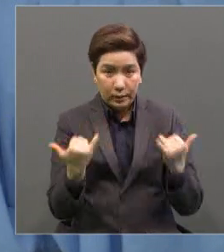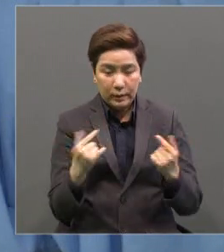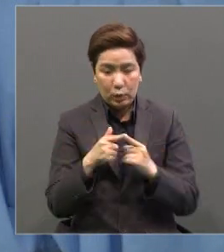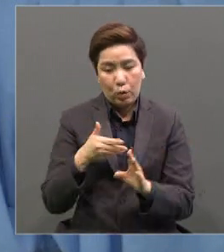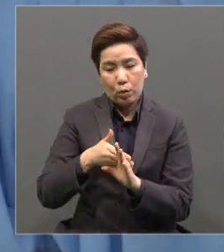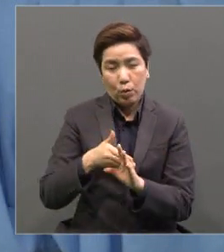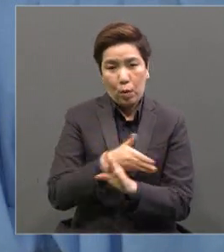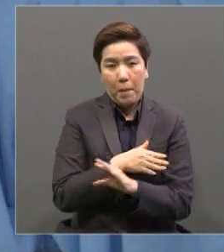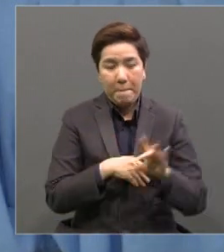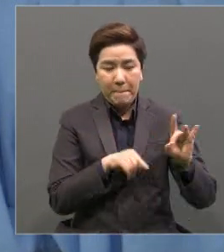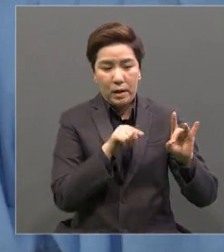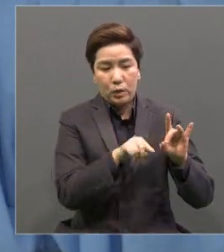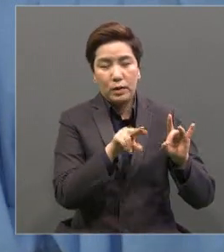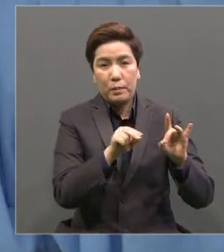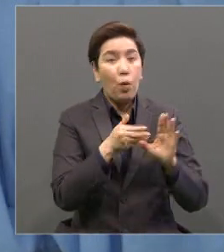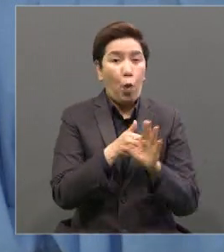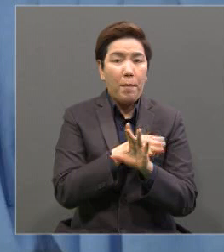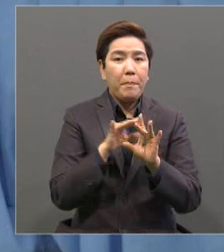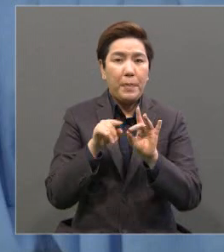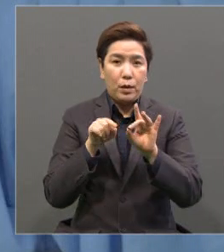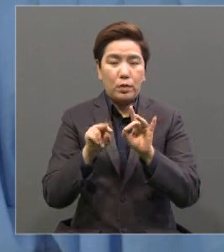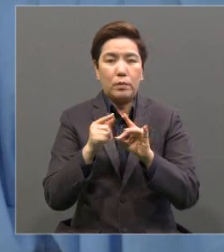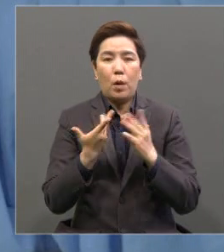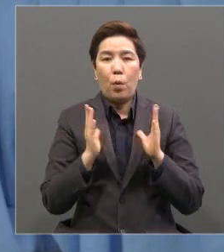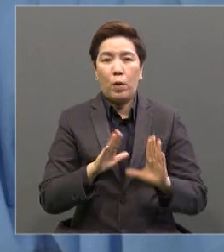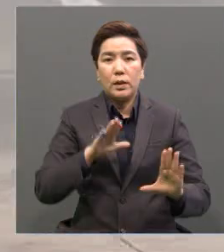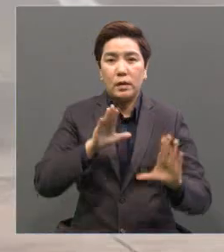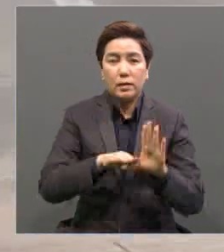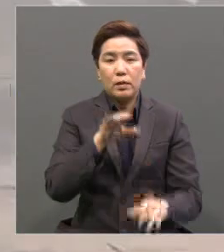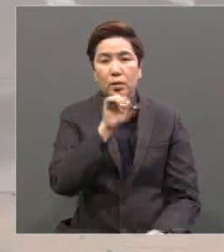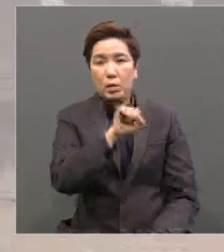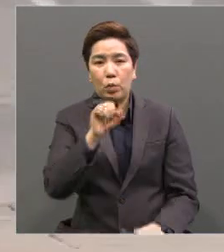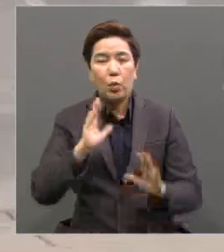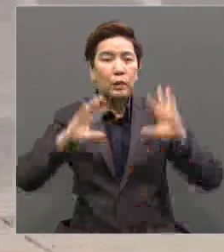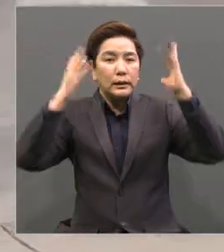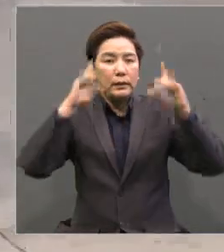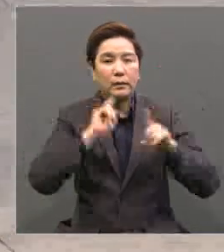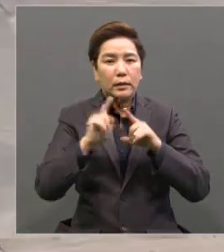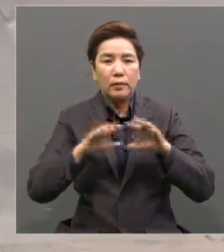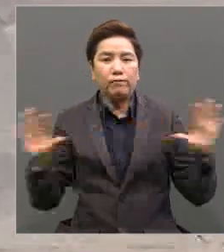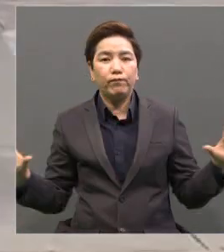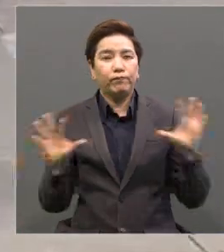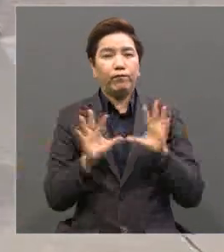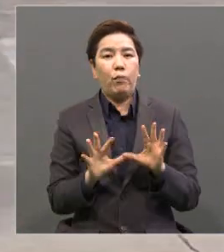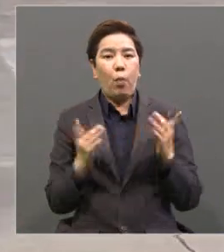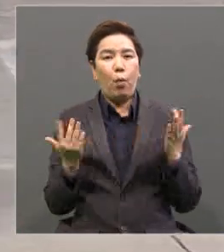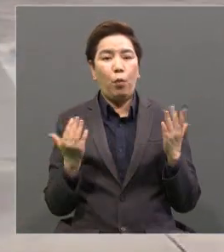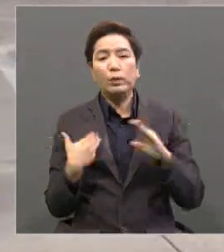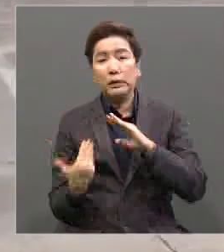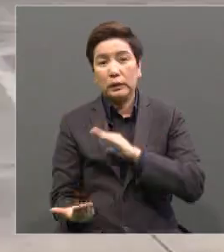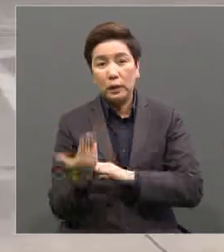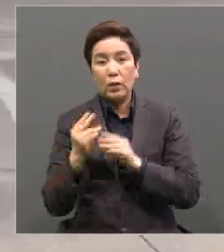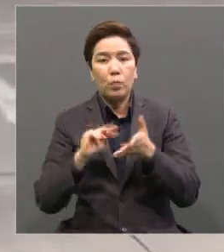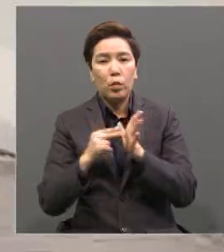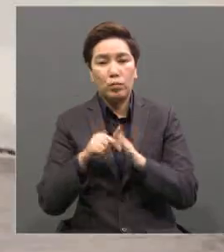วลา 8:30 นนะคะทั้งบรรดาว่าที่ผู้สมัครส.ส.และกองเชียร์ต่างก็มากันตั้งแต่เช้านะคะถือว่าเ